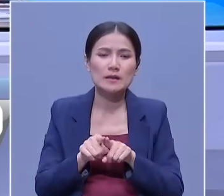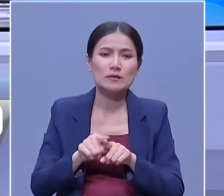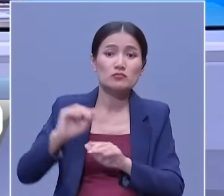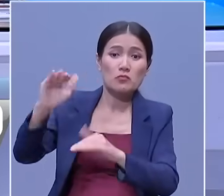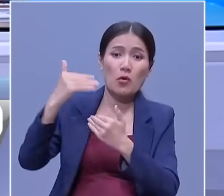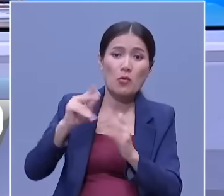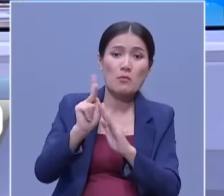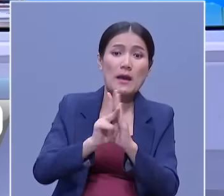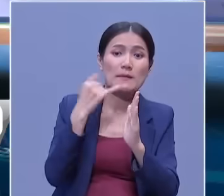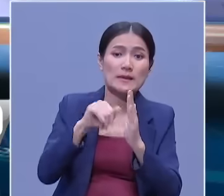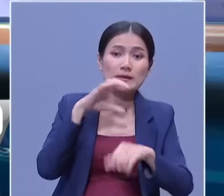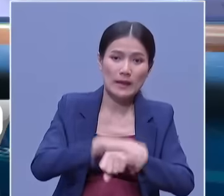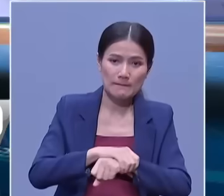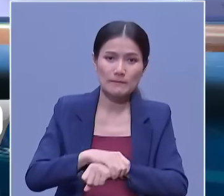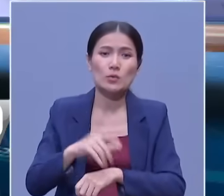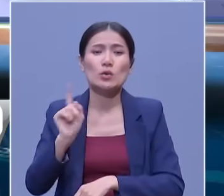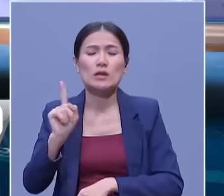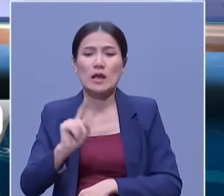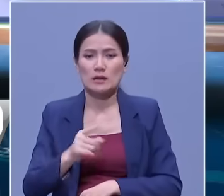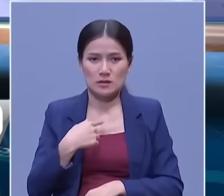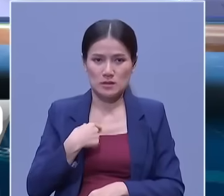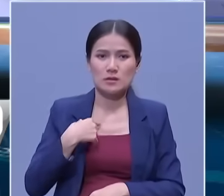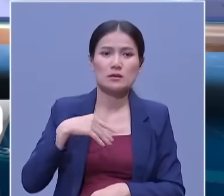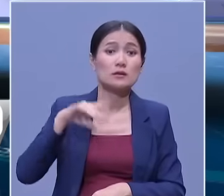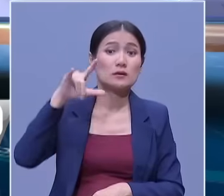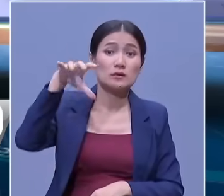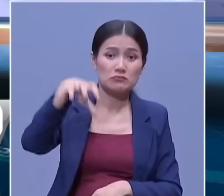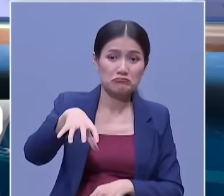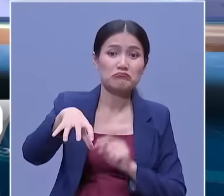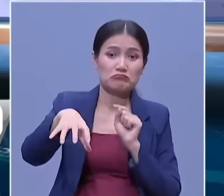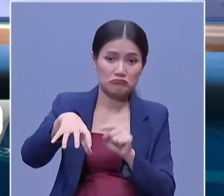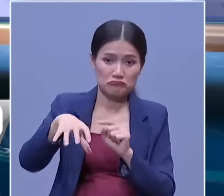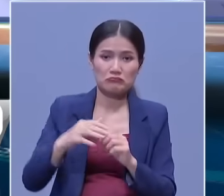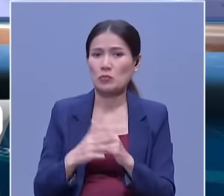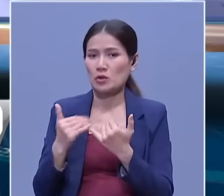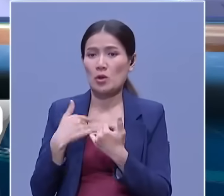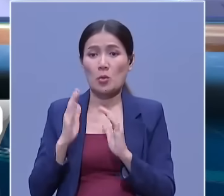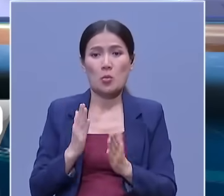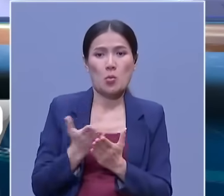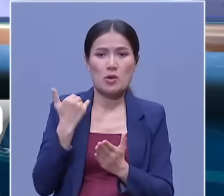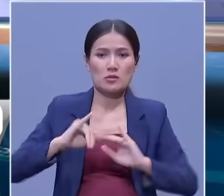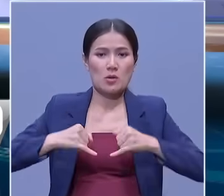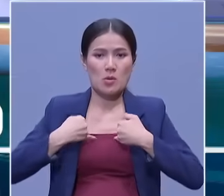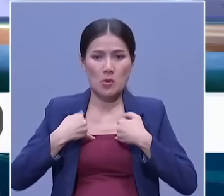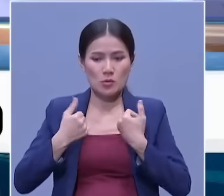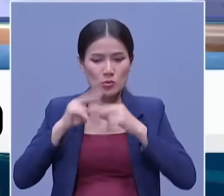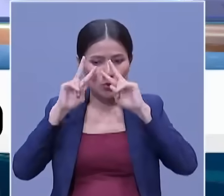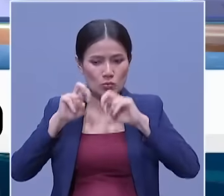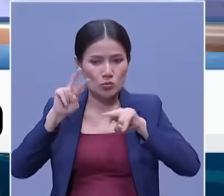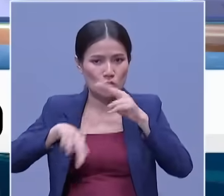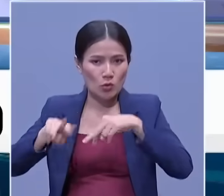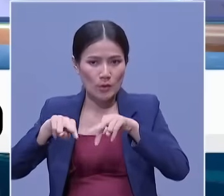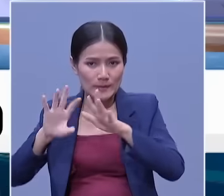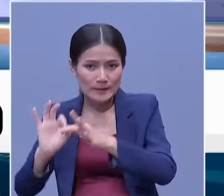เป็นของนายทุนรายใหญ่ระดับประเทศแล้วไปตรวจสอบเพิ่มเติมเนี่ยพบว่ามันมีความเชื่อมโยงมีความเชื่อมโย